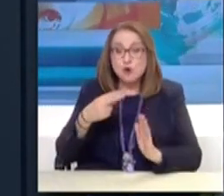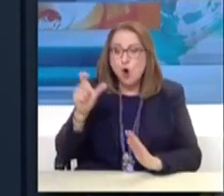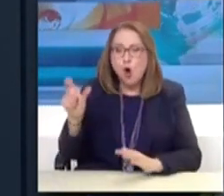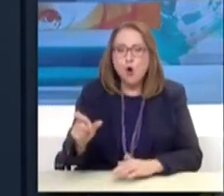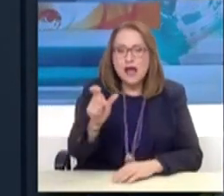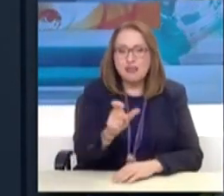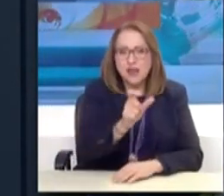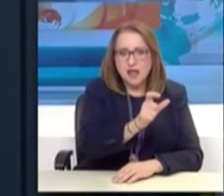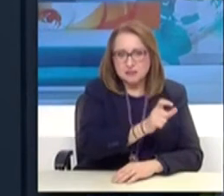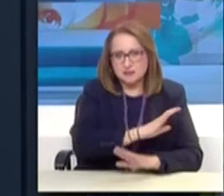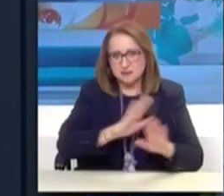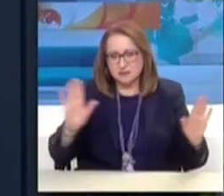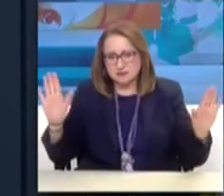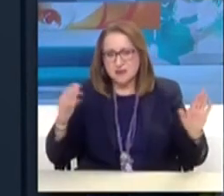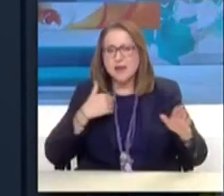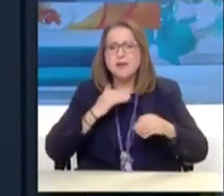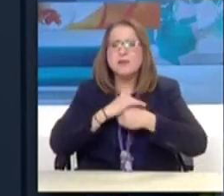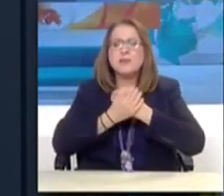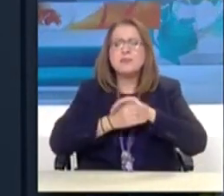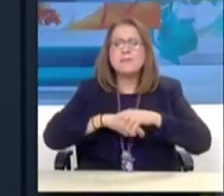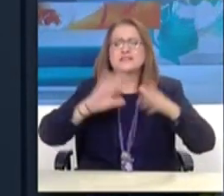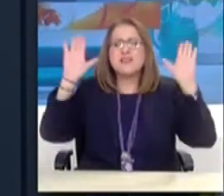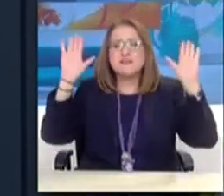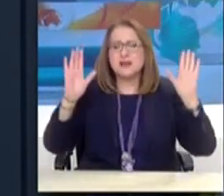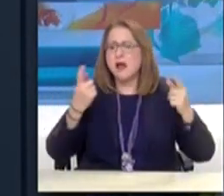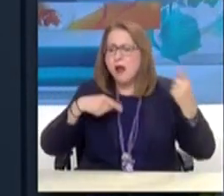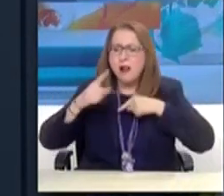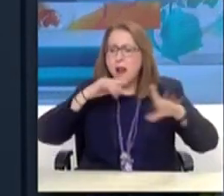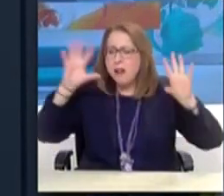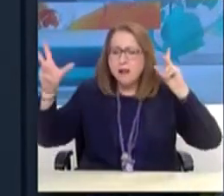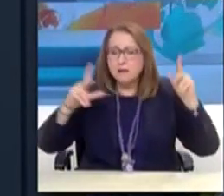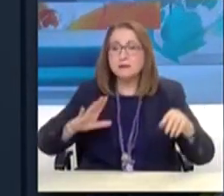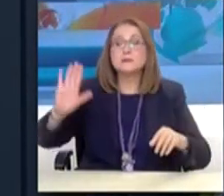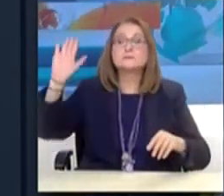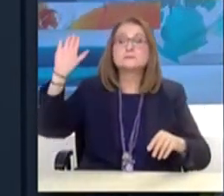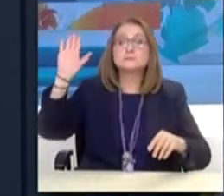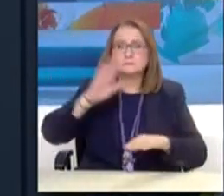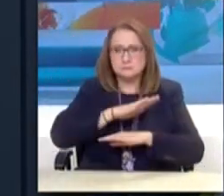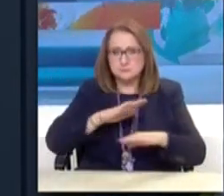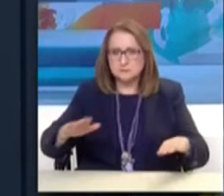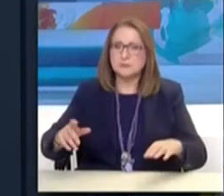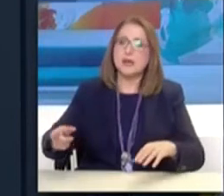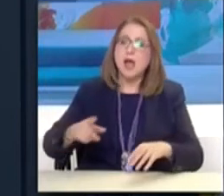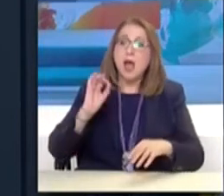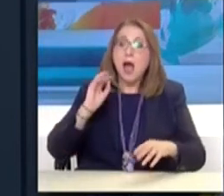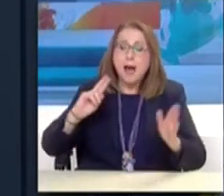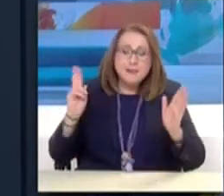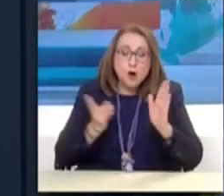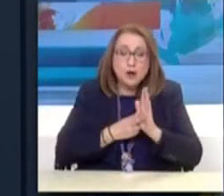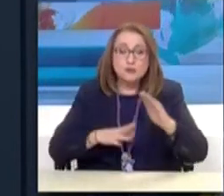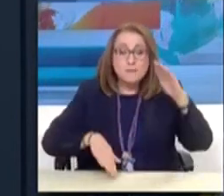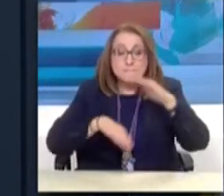και περίπτωση, ανεξαρτήτως τυχών άλλων ευθυνών, ιδίως ποινικών. Αποθαρρύνονται αυστηρά